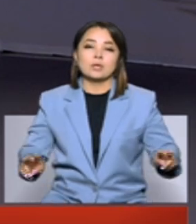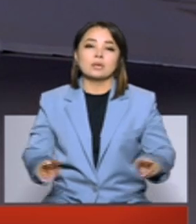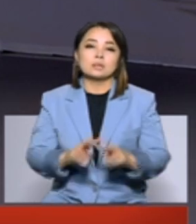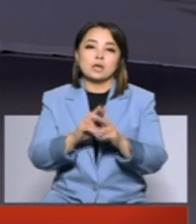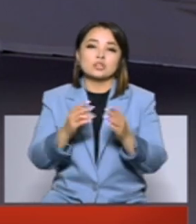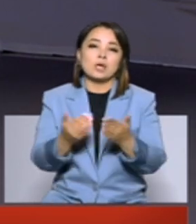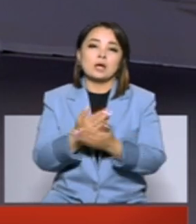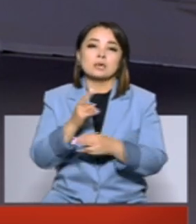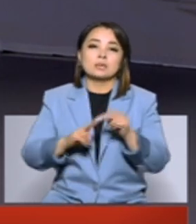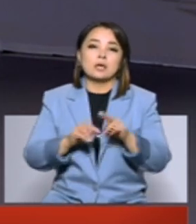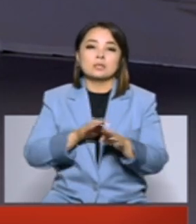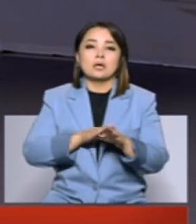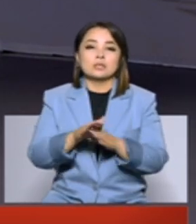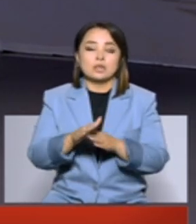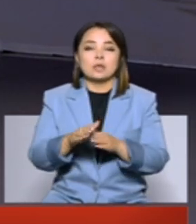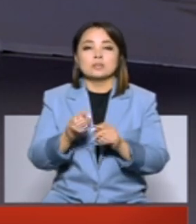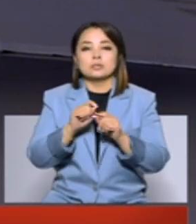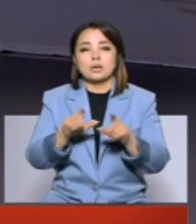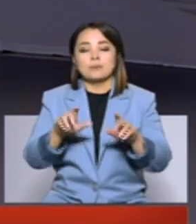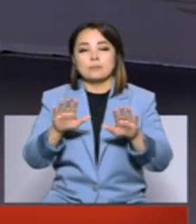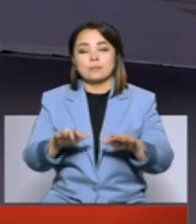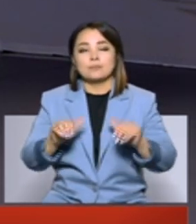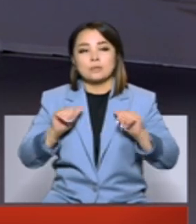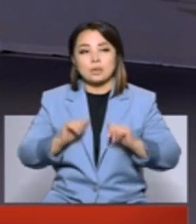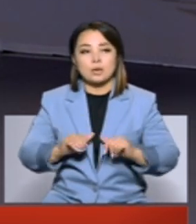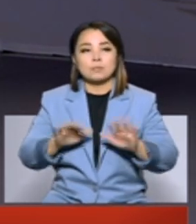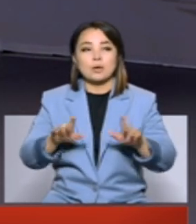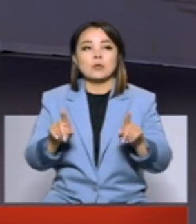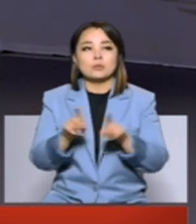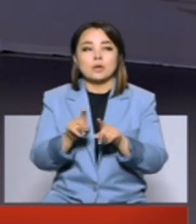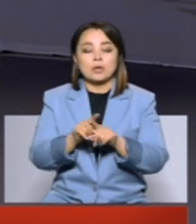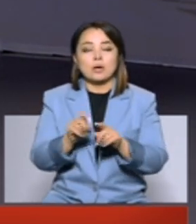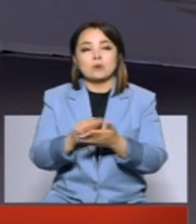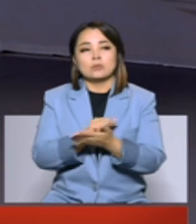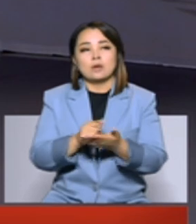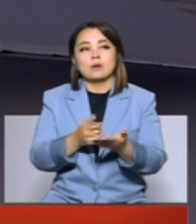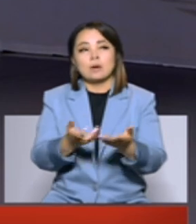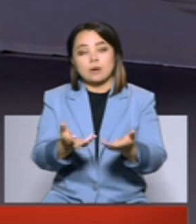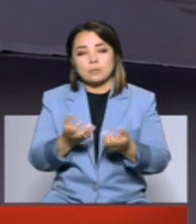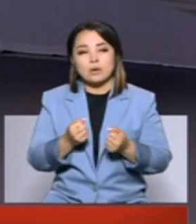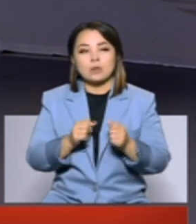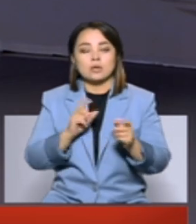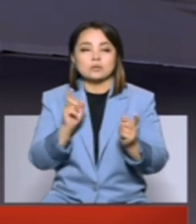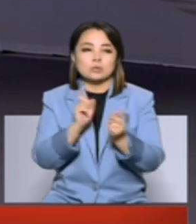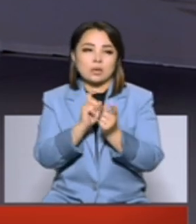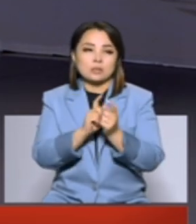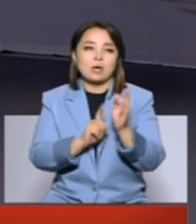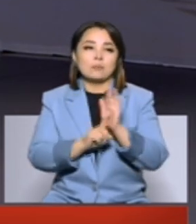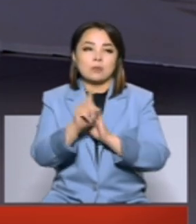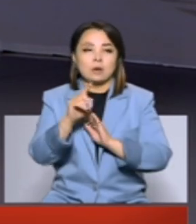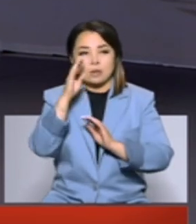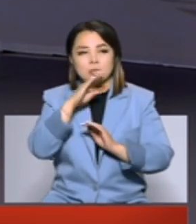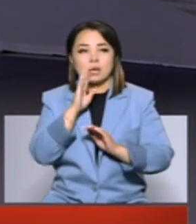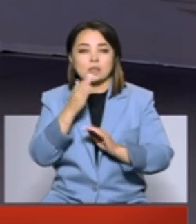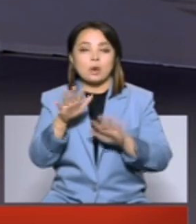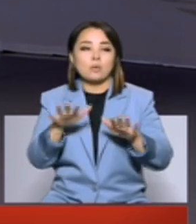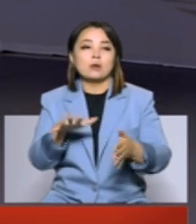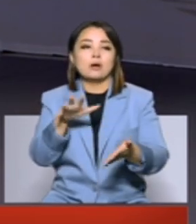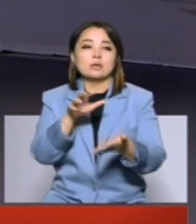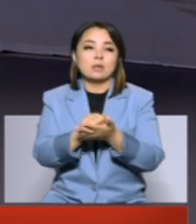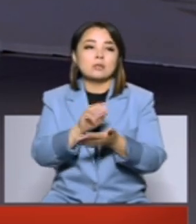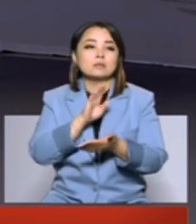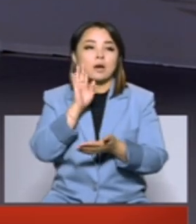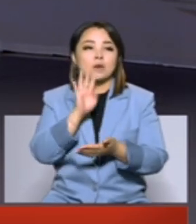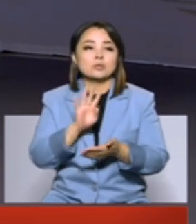Астанада жаңадан салынып жатқан жайлы мектепке құжат қабылдау айқай шумен басталды. Ата-аналар орын алу үшін тіпті